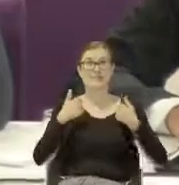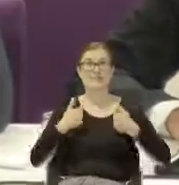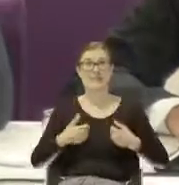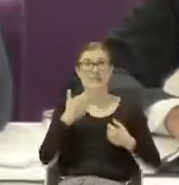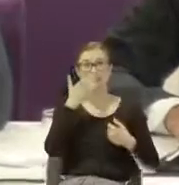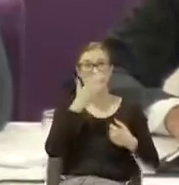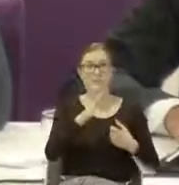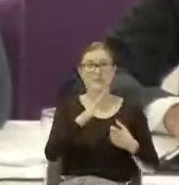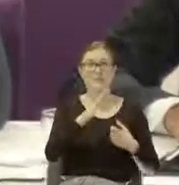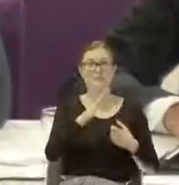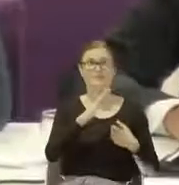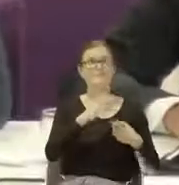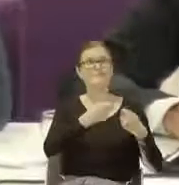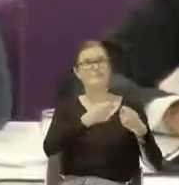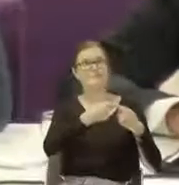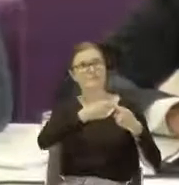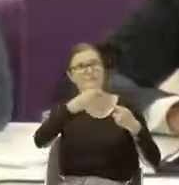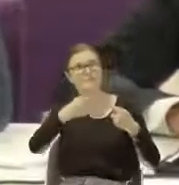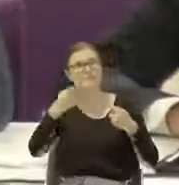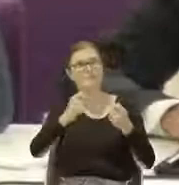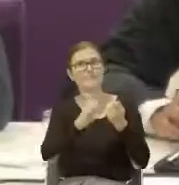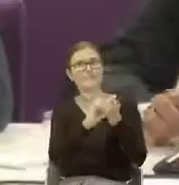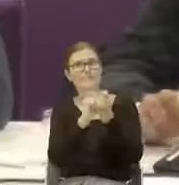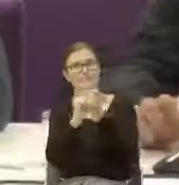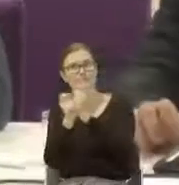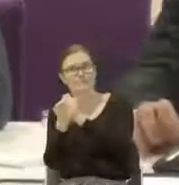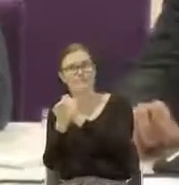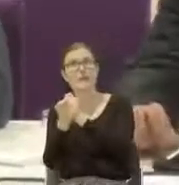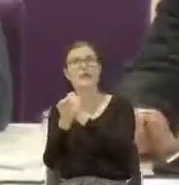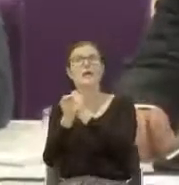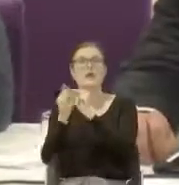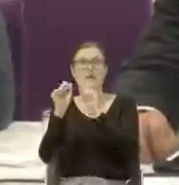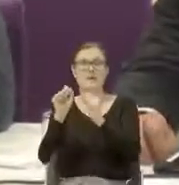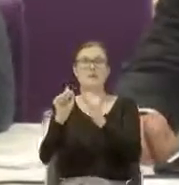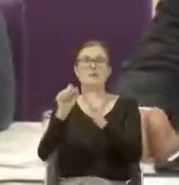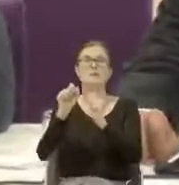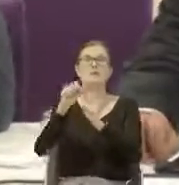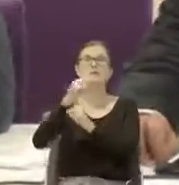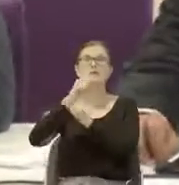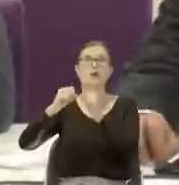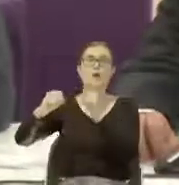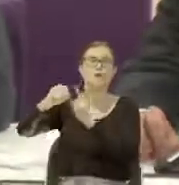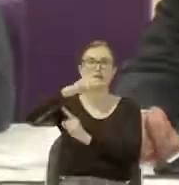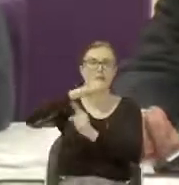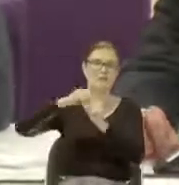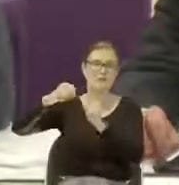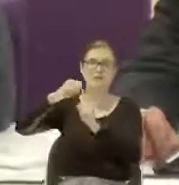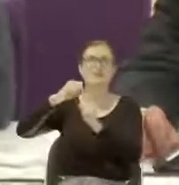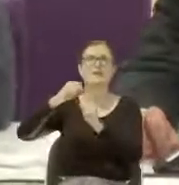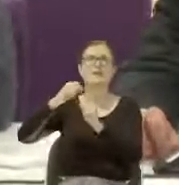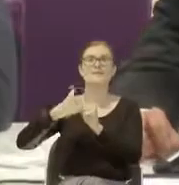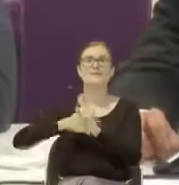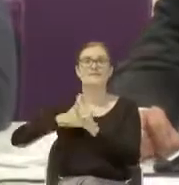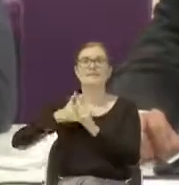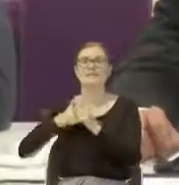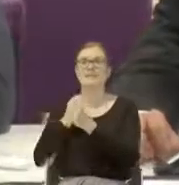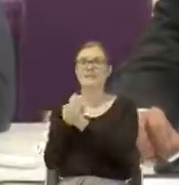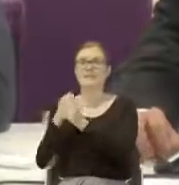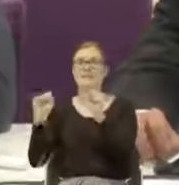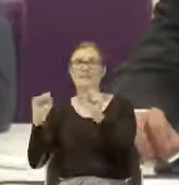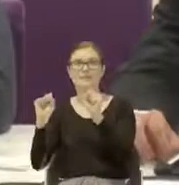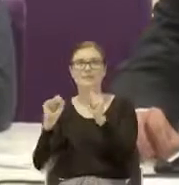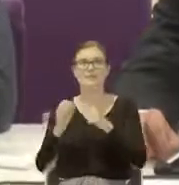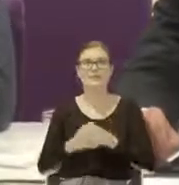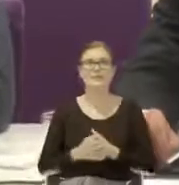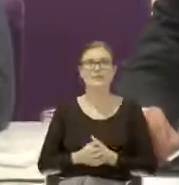charge. Ça veut dire qu'à notre humble avis, il faut substituer rapidement